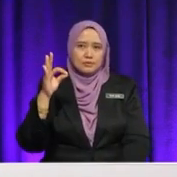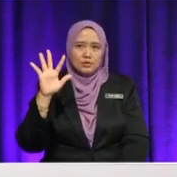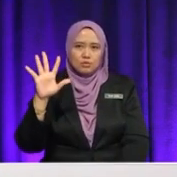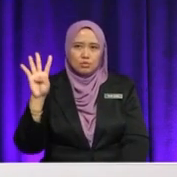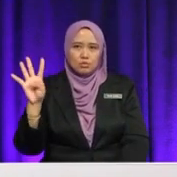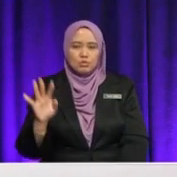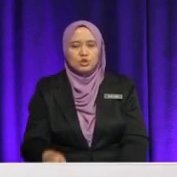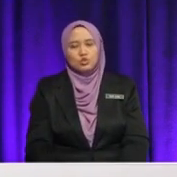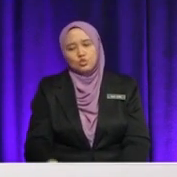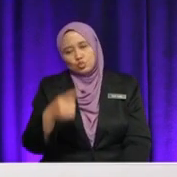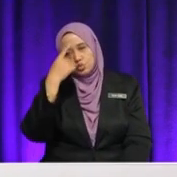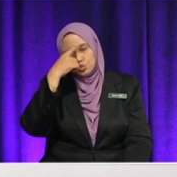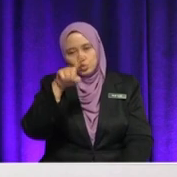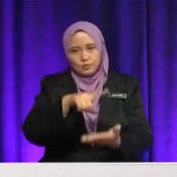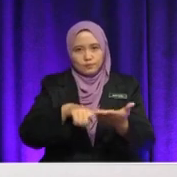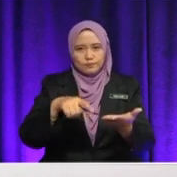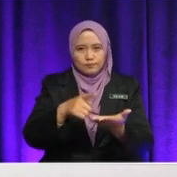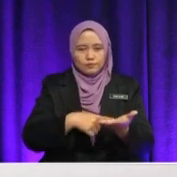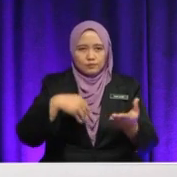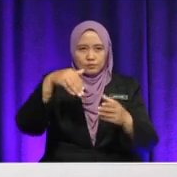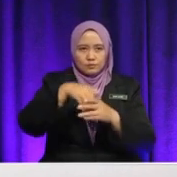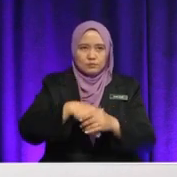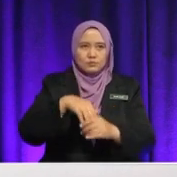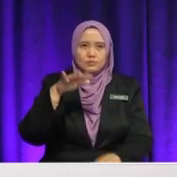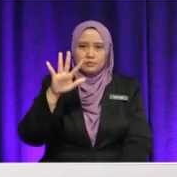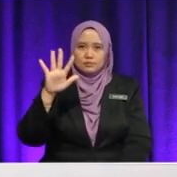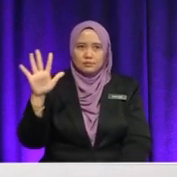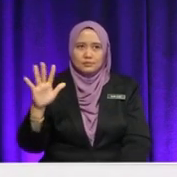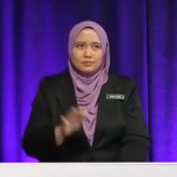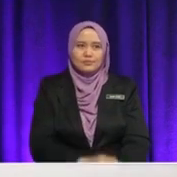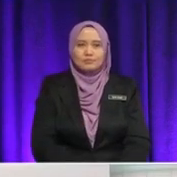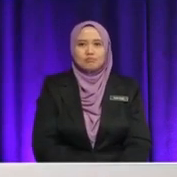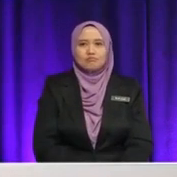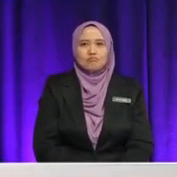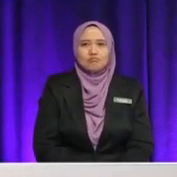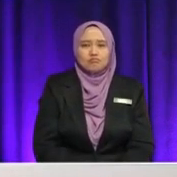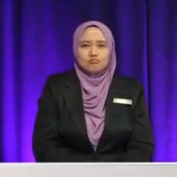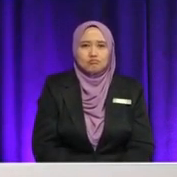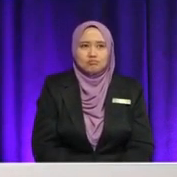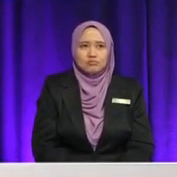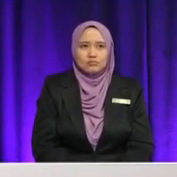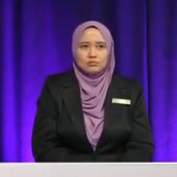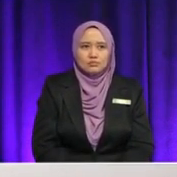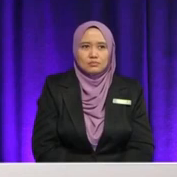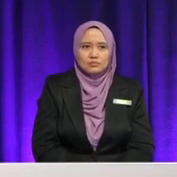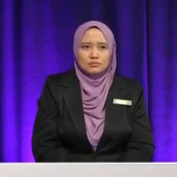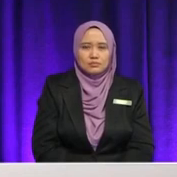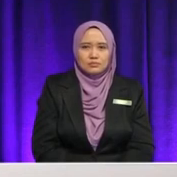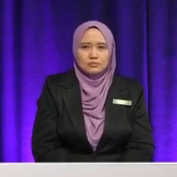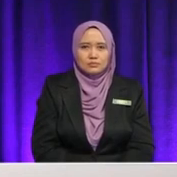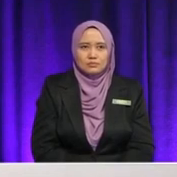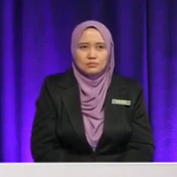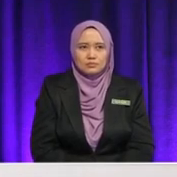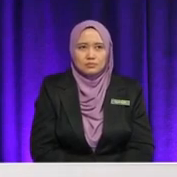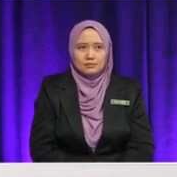Rais 1655 Bagaimana dengan pilihan Raya ongkir zaman sekarang Ice gowa.com masih lagi 21 tahun keatas situs masa umur 20